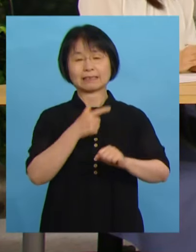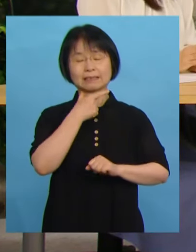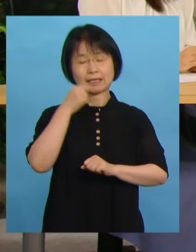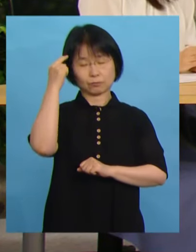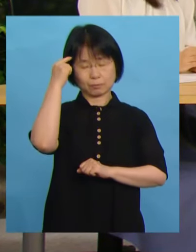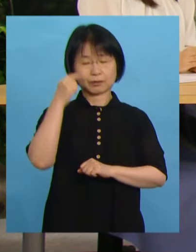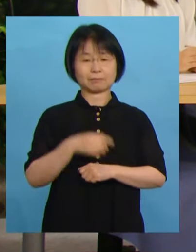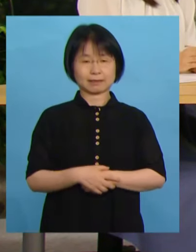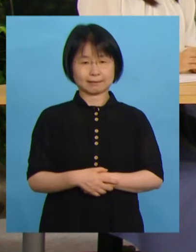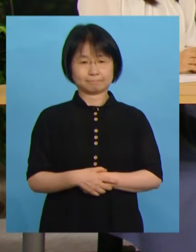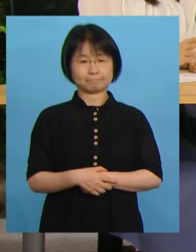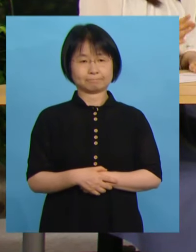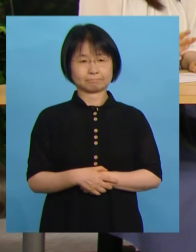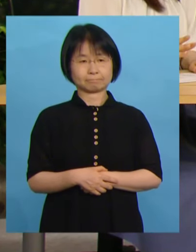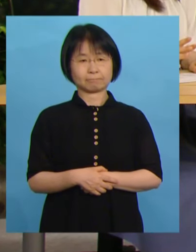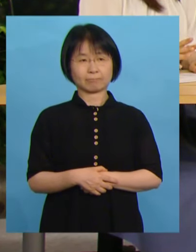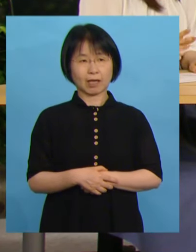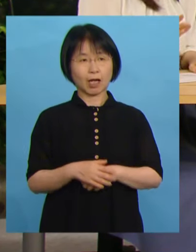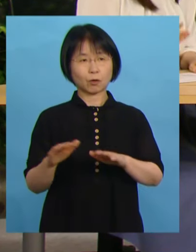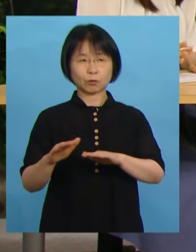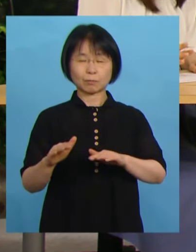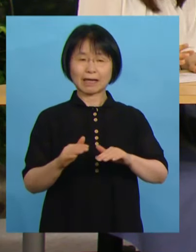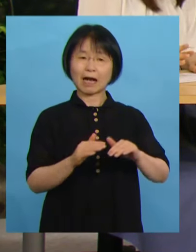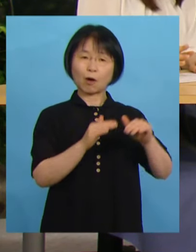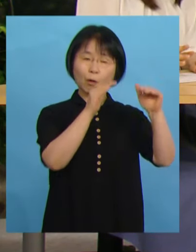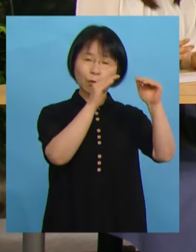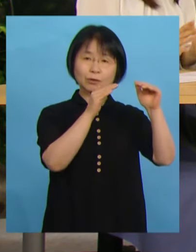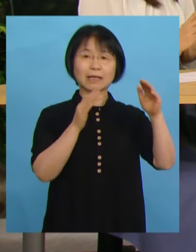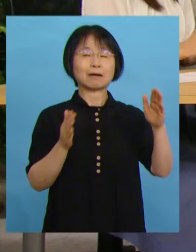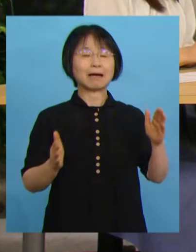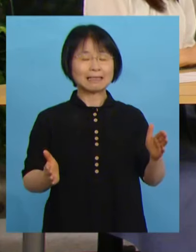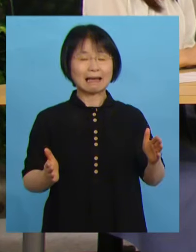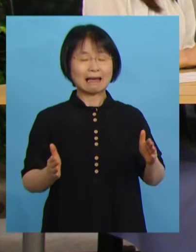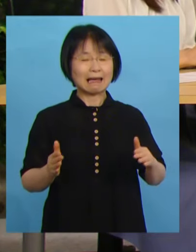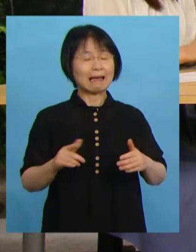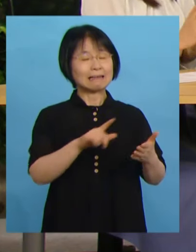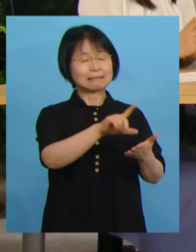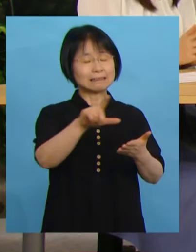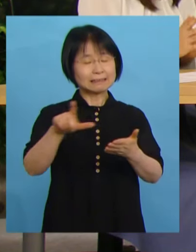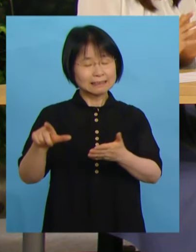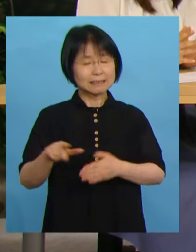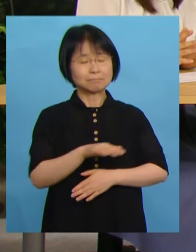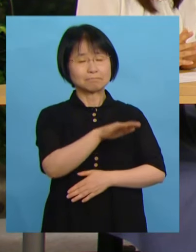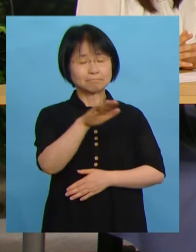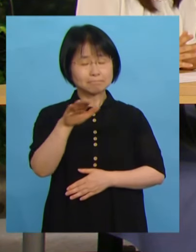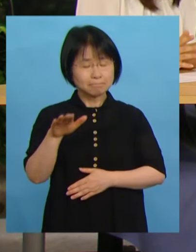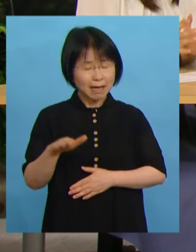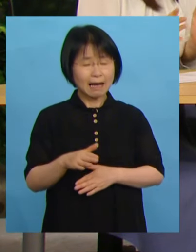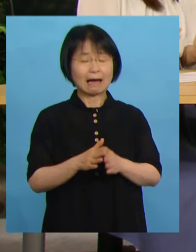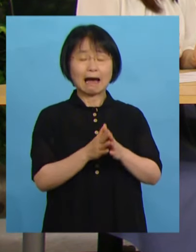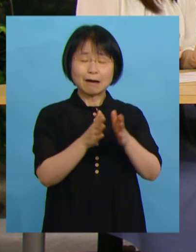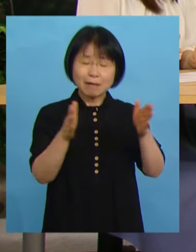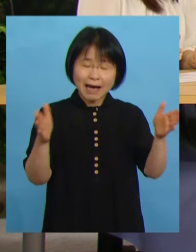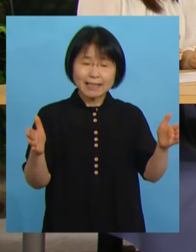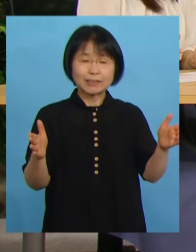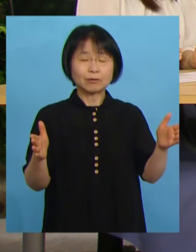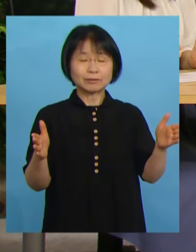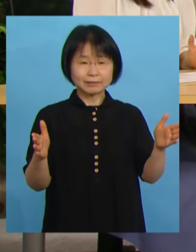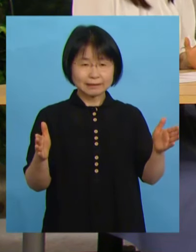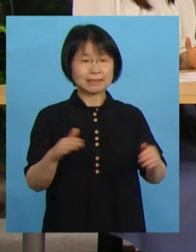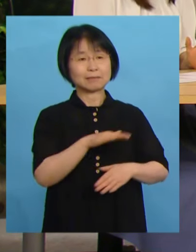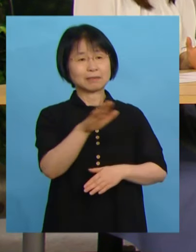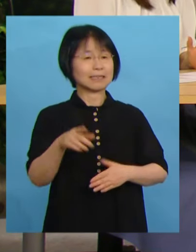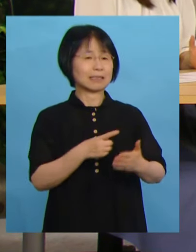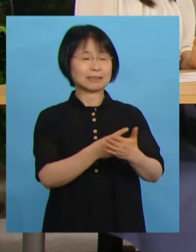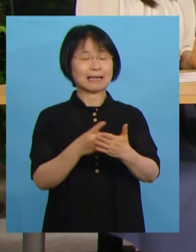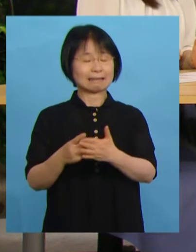波の里海づくり協議会ではお子さんから大人まで、また周辺の地域から市内市外の方まで幅広い層の皆さん